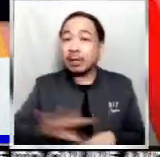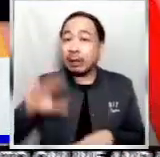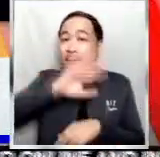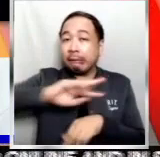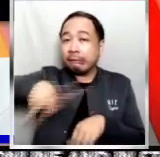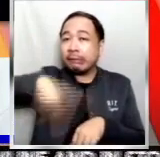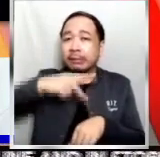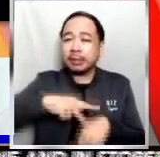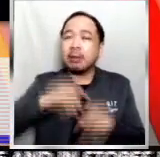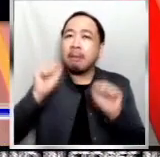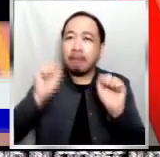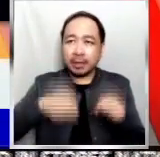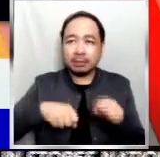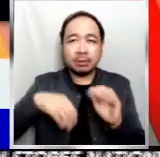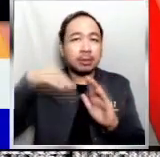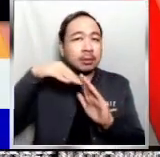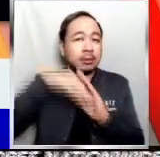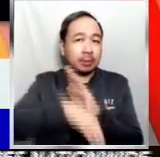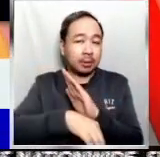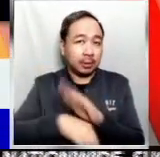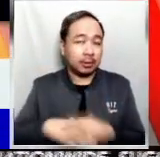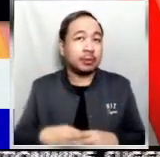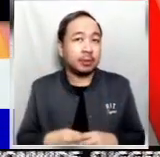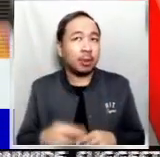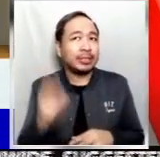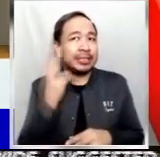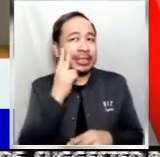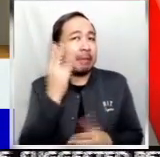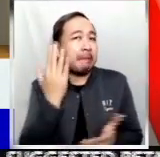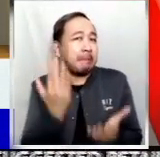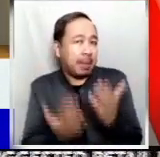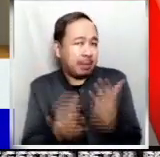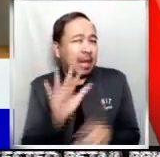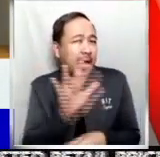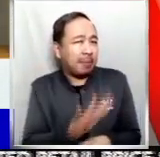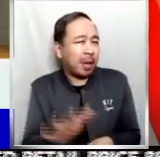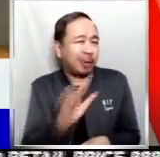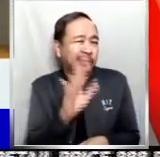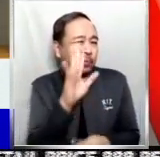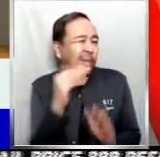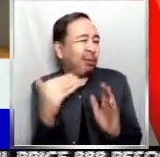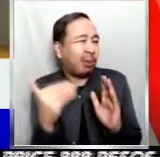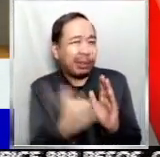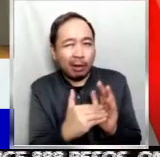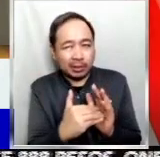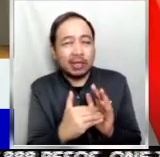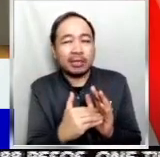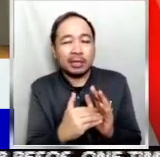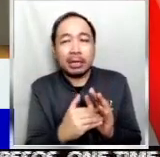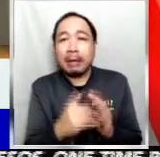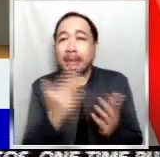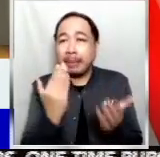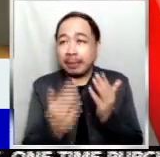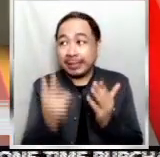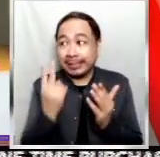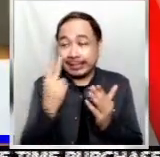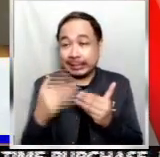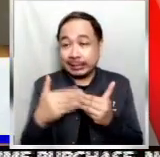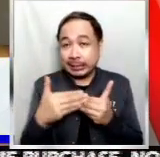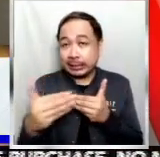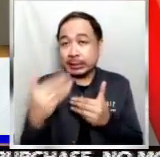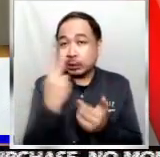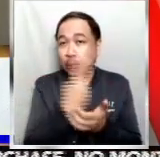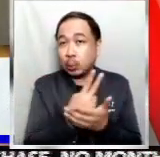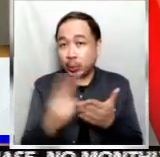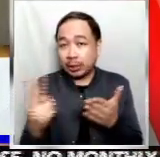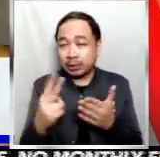this week, baka 4 digits ng average. And that means in 2 weeks, by the end of the month, we could be averaging